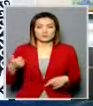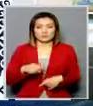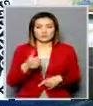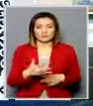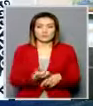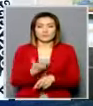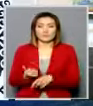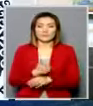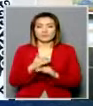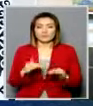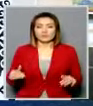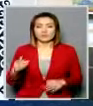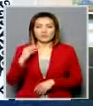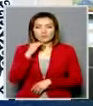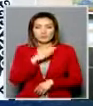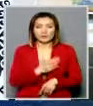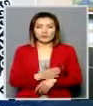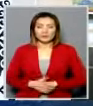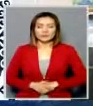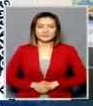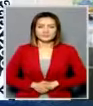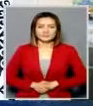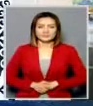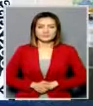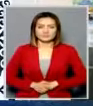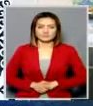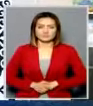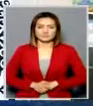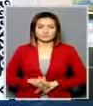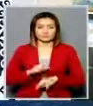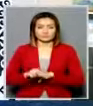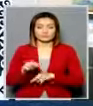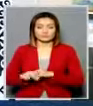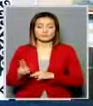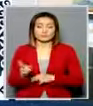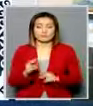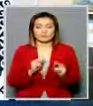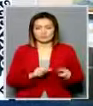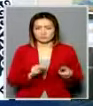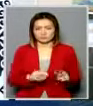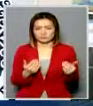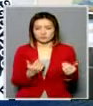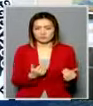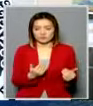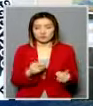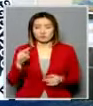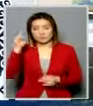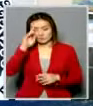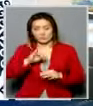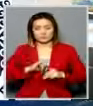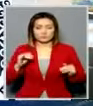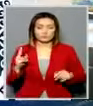орын алып жүрген оқушылар өте көп. Сондықтан да оған білім беретін әрине ұстаздар ғой. Ол ұстаздардың жаңағы шығармашылықпен айналысып